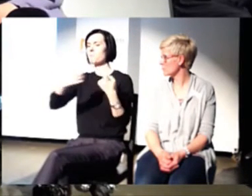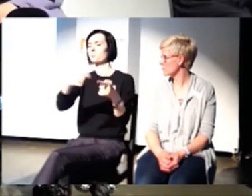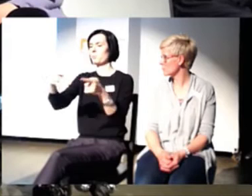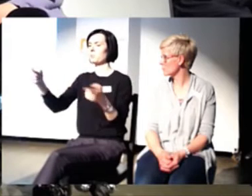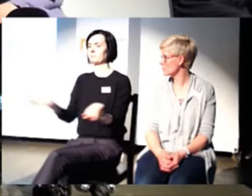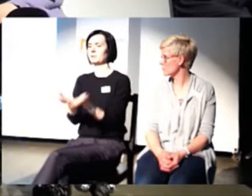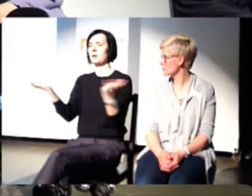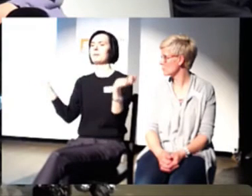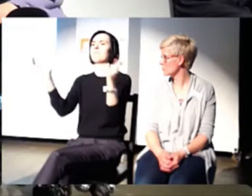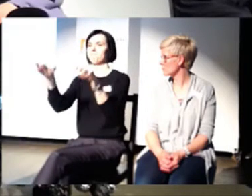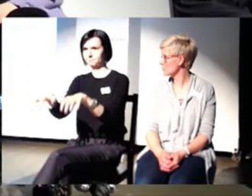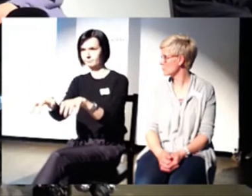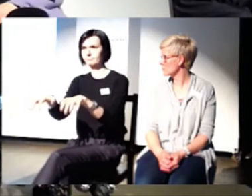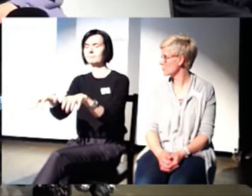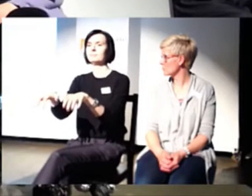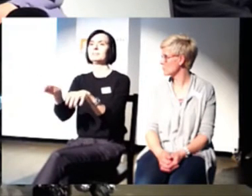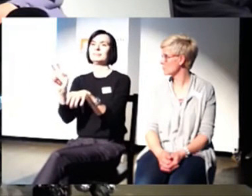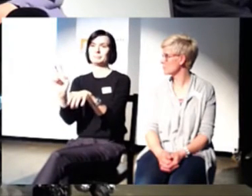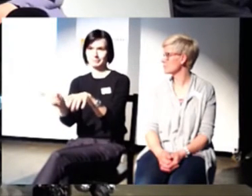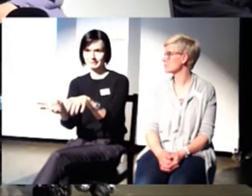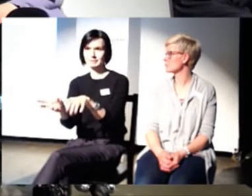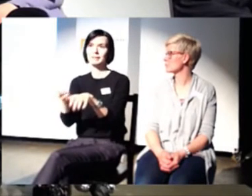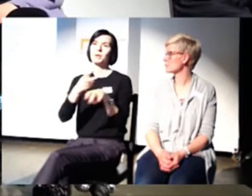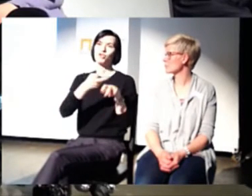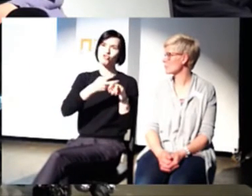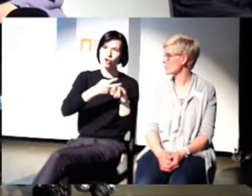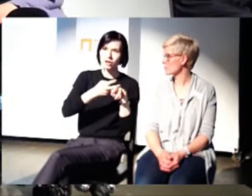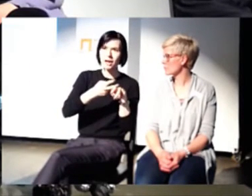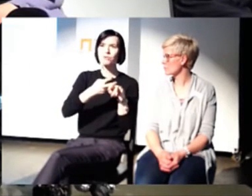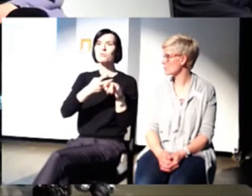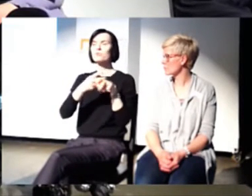niin, että kokeneempia ja uusia